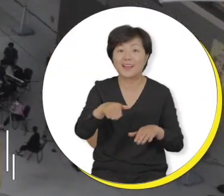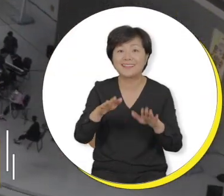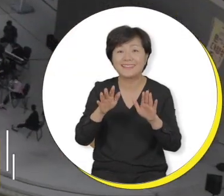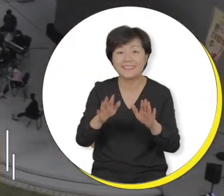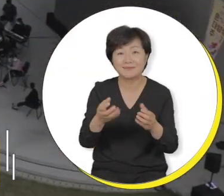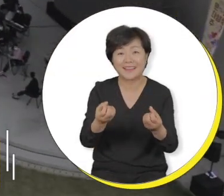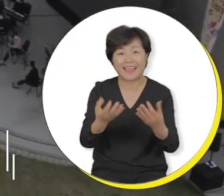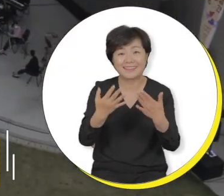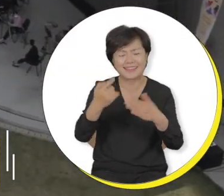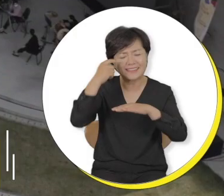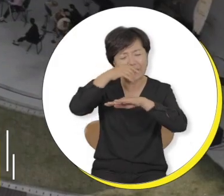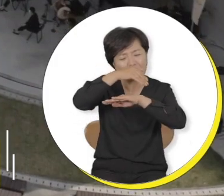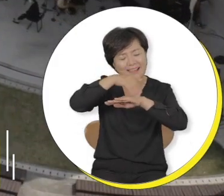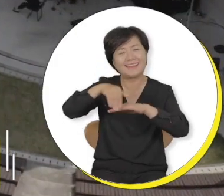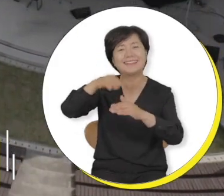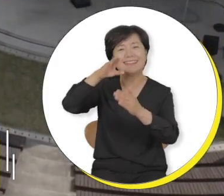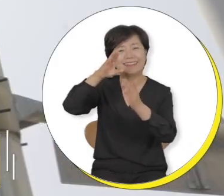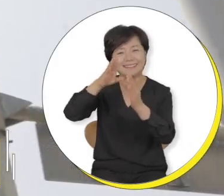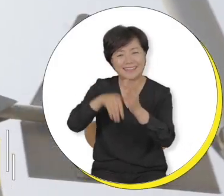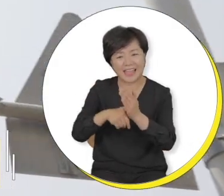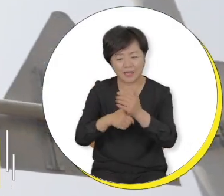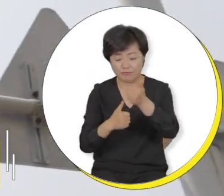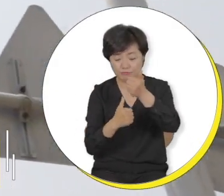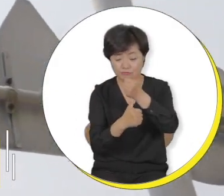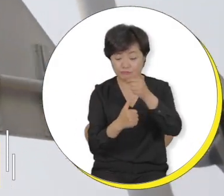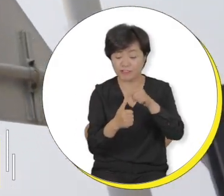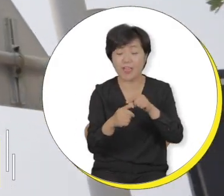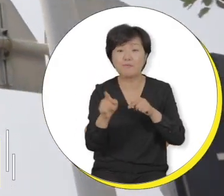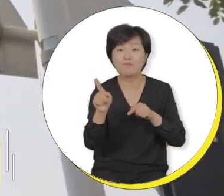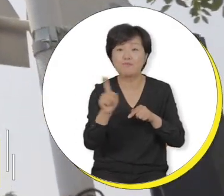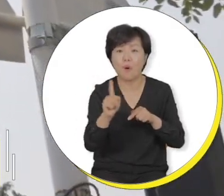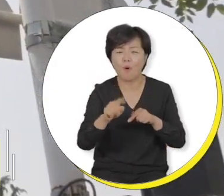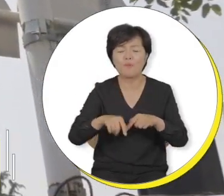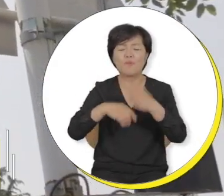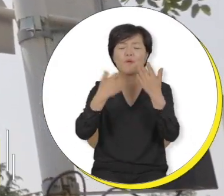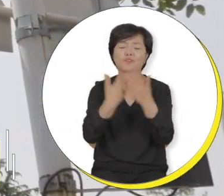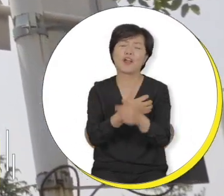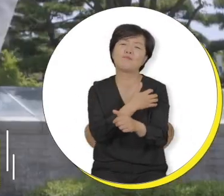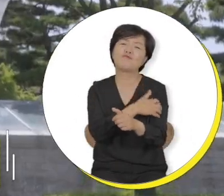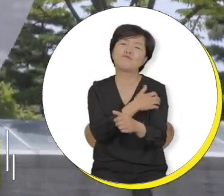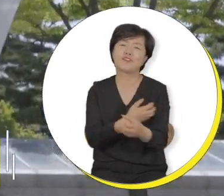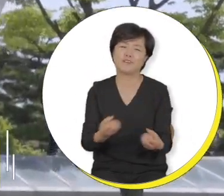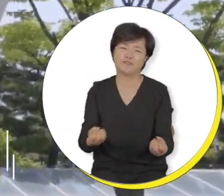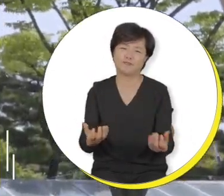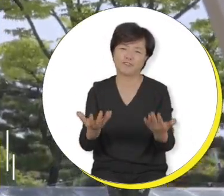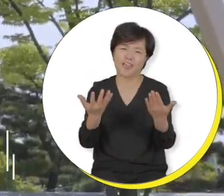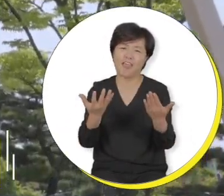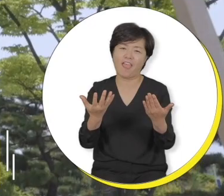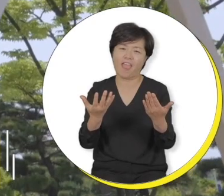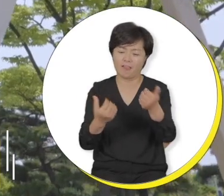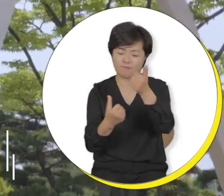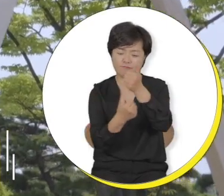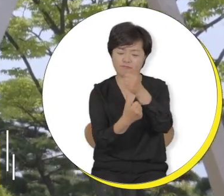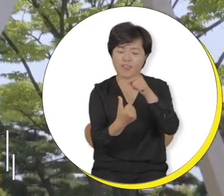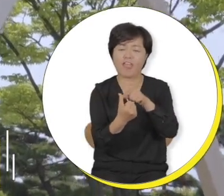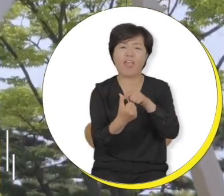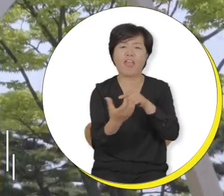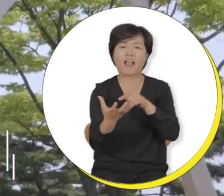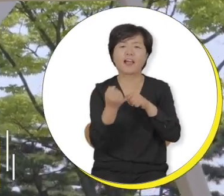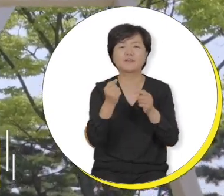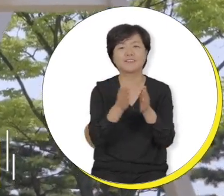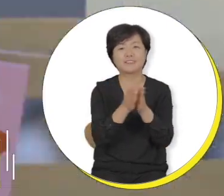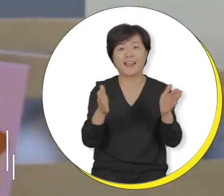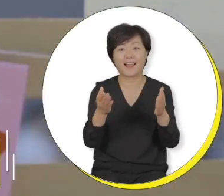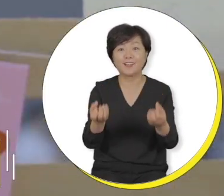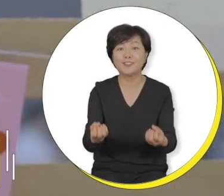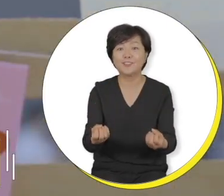저희가 이번 그 행사를 기획하면서 부제로 좀 삼았던 것이 모두가 불편한 축제라는 그런 부제를 가지고 시작을